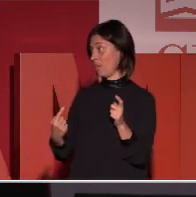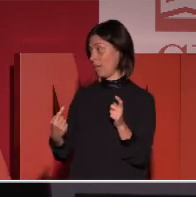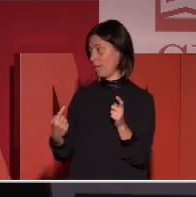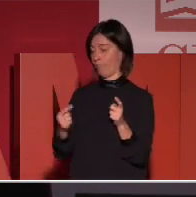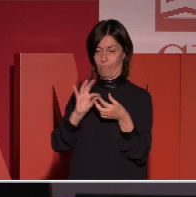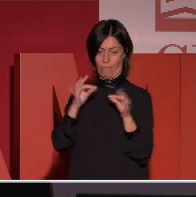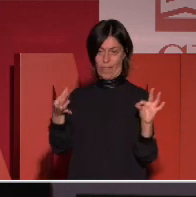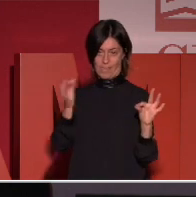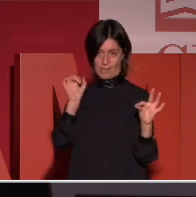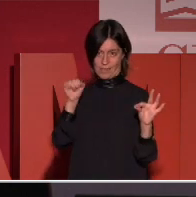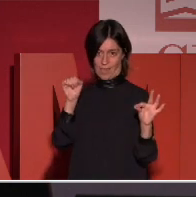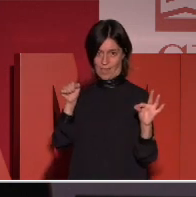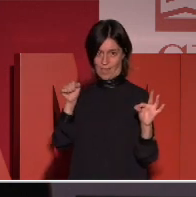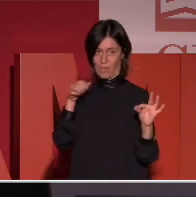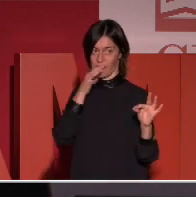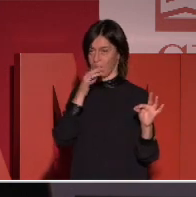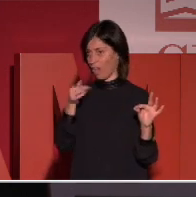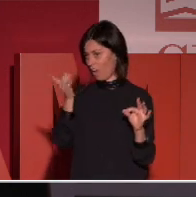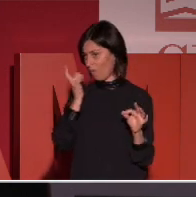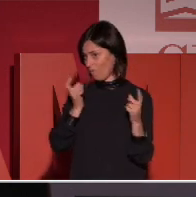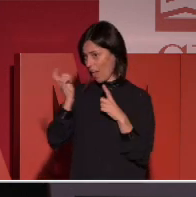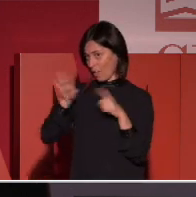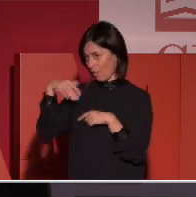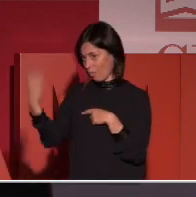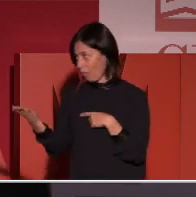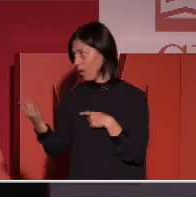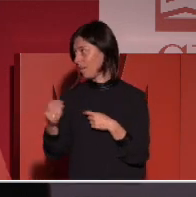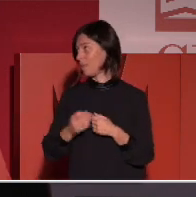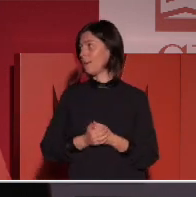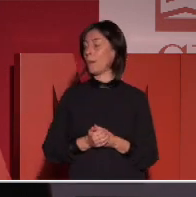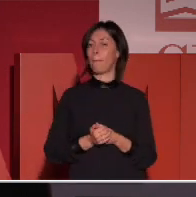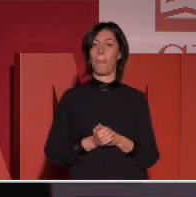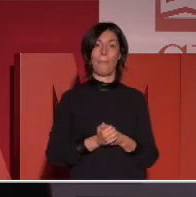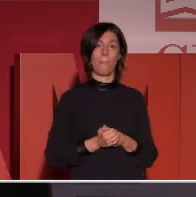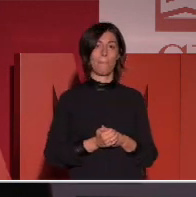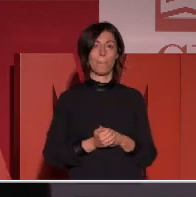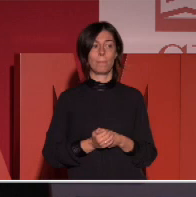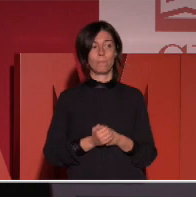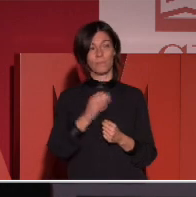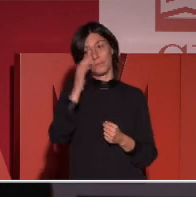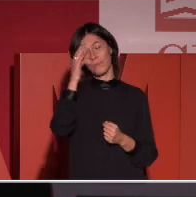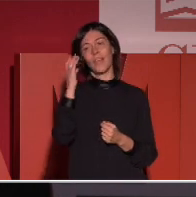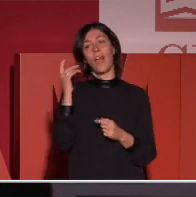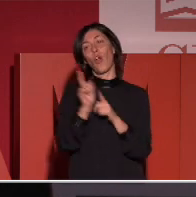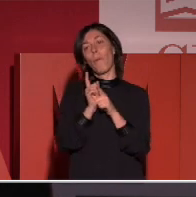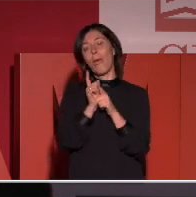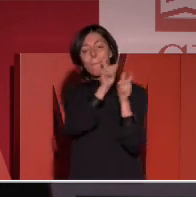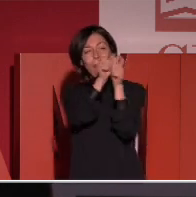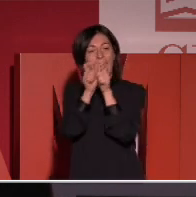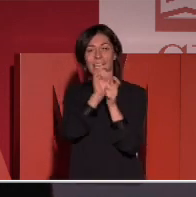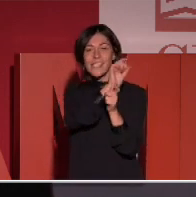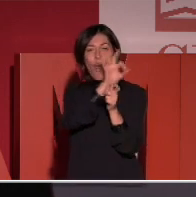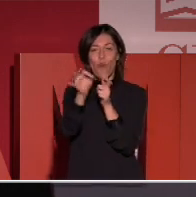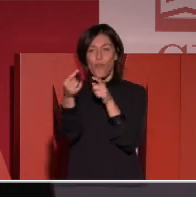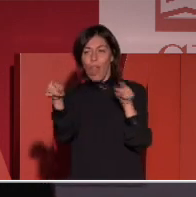mauro e bina 6 mauri ed in testa per la vittoria questa non stanno messi bene berith erano un po di rivalità no appena appena venera